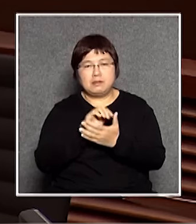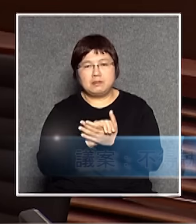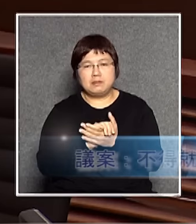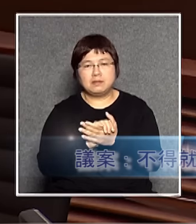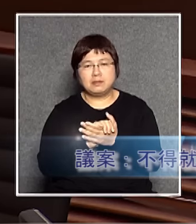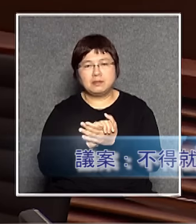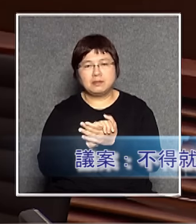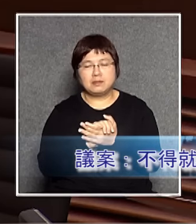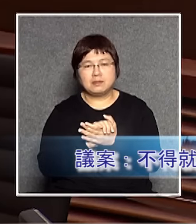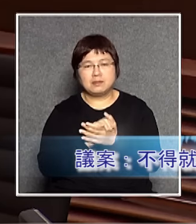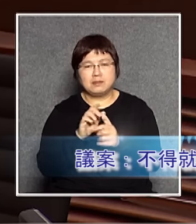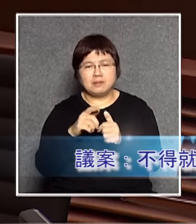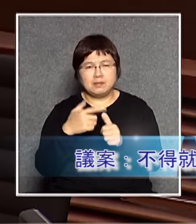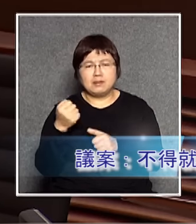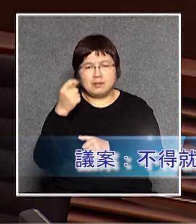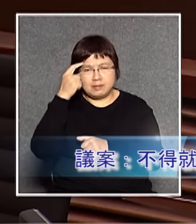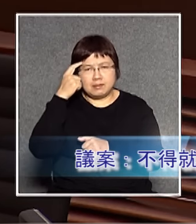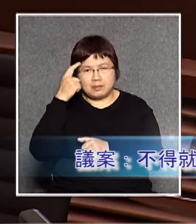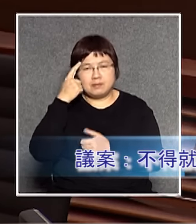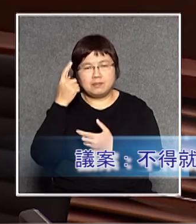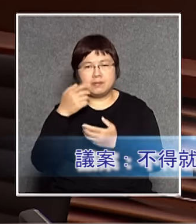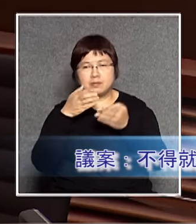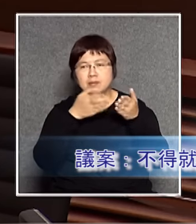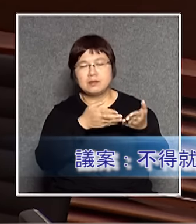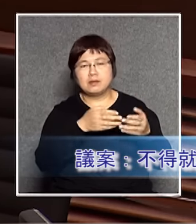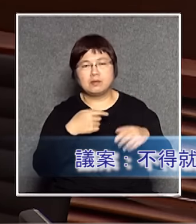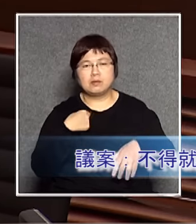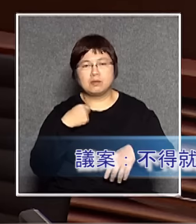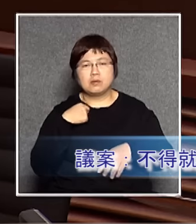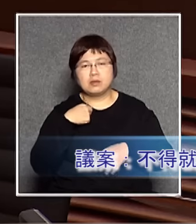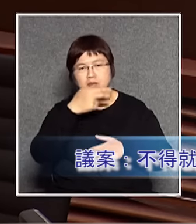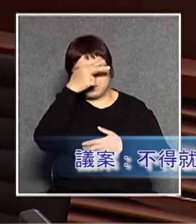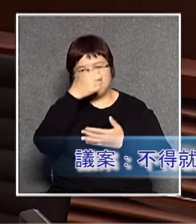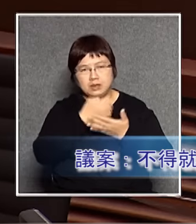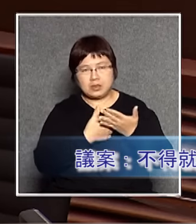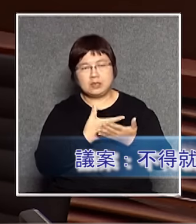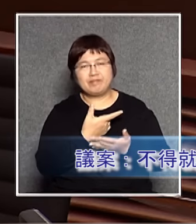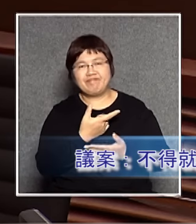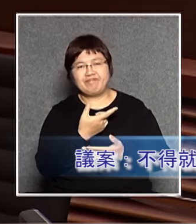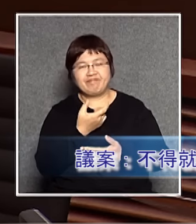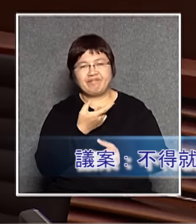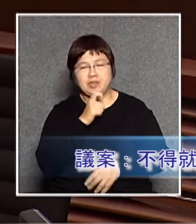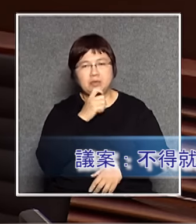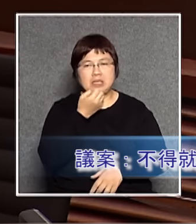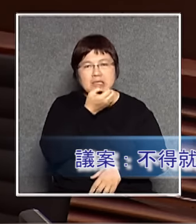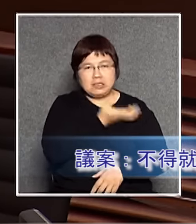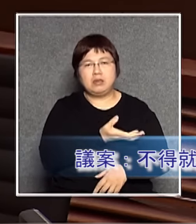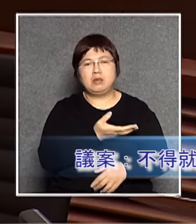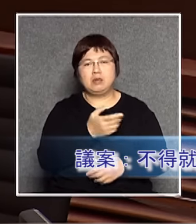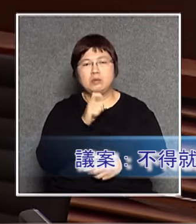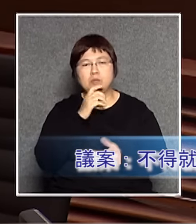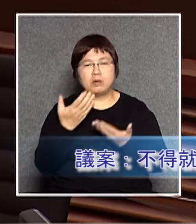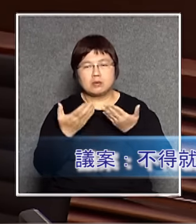主席，我知道有人會對國家一些政策有意見，又或者對國